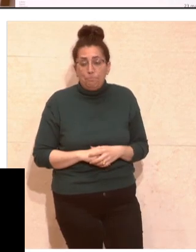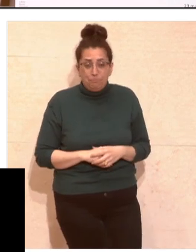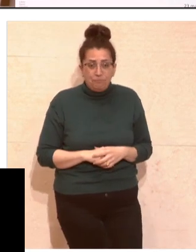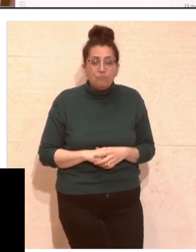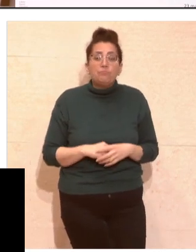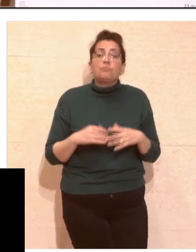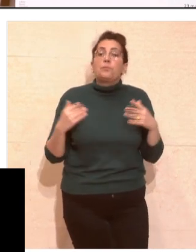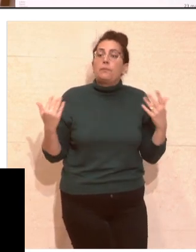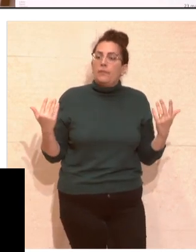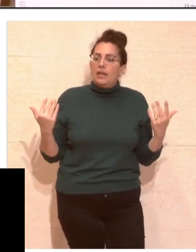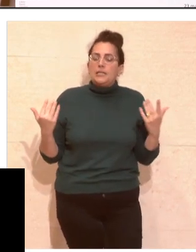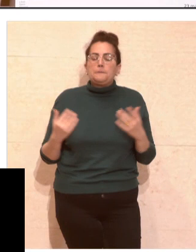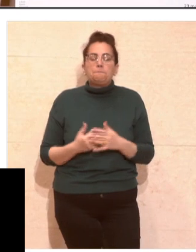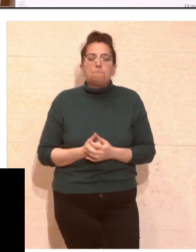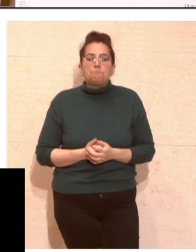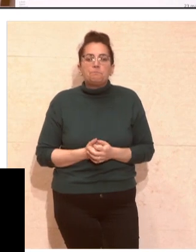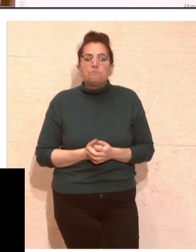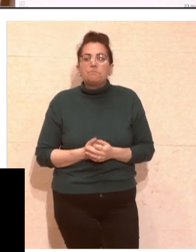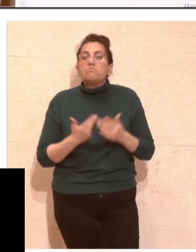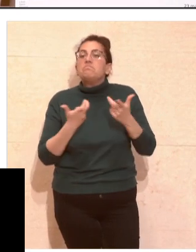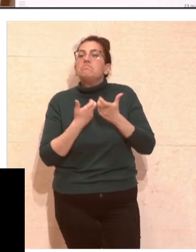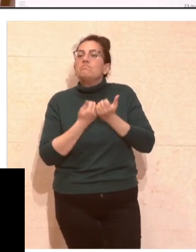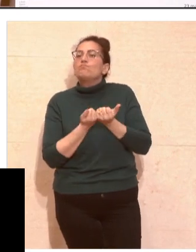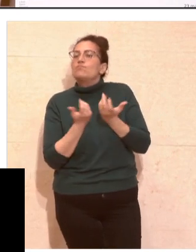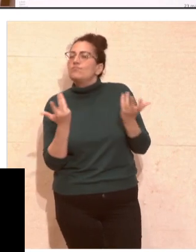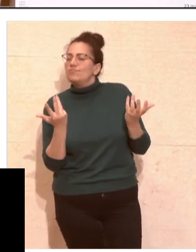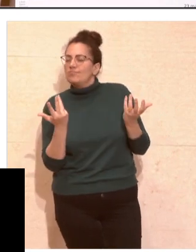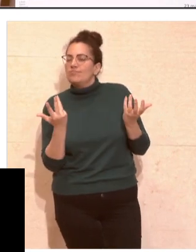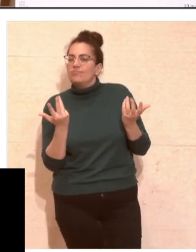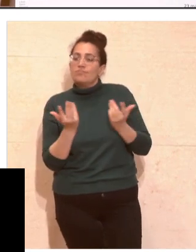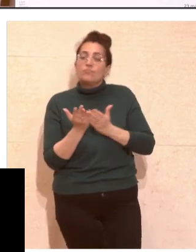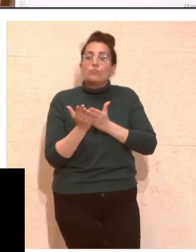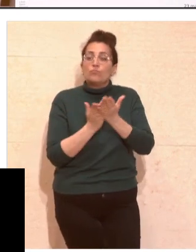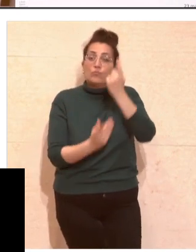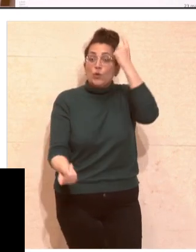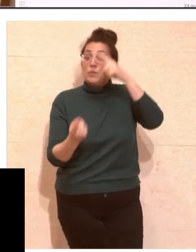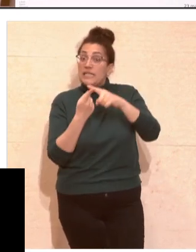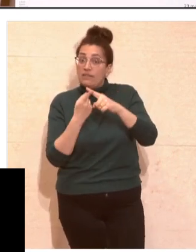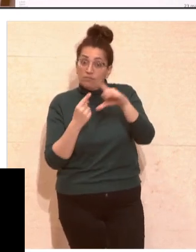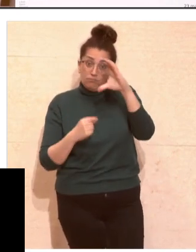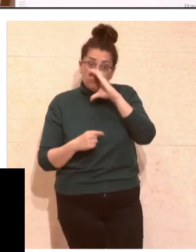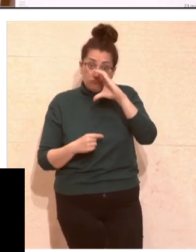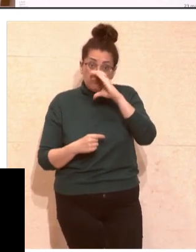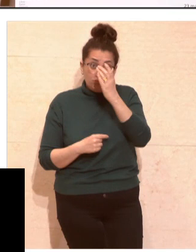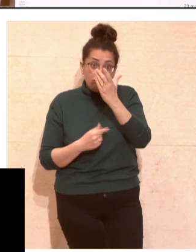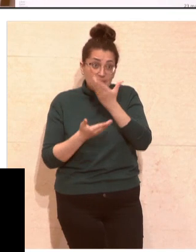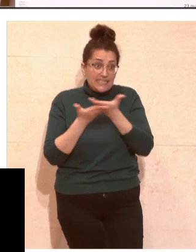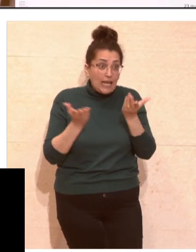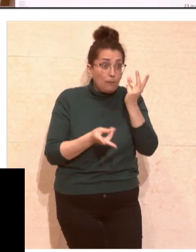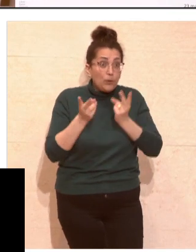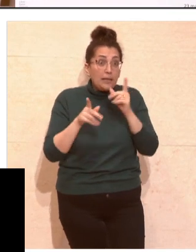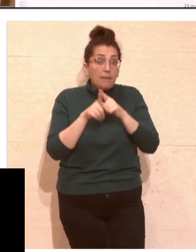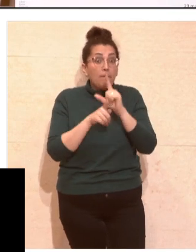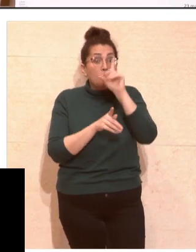donne quelques exemples en lien avec ça. Et l'objectif du projet, je vous invite à inviter peut-être aux